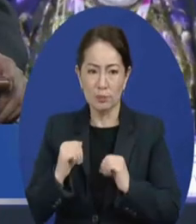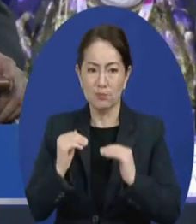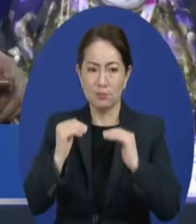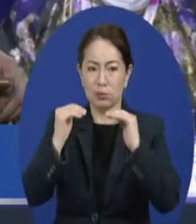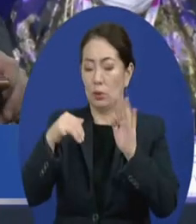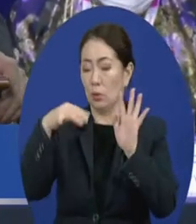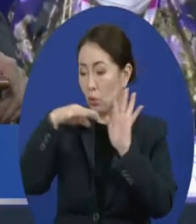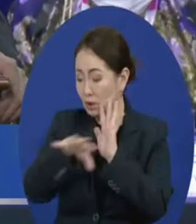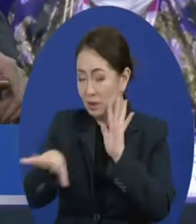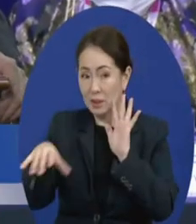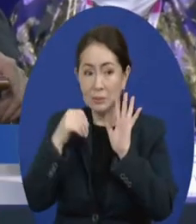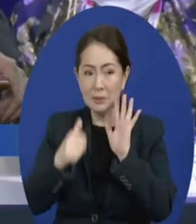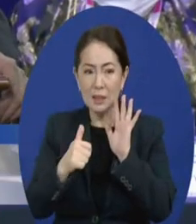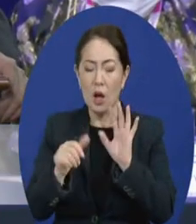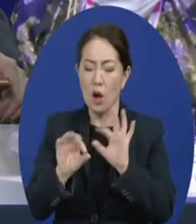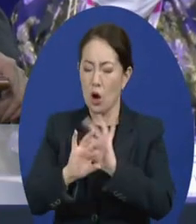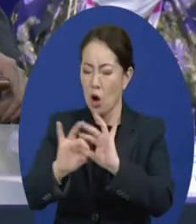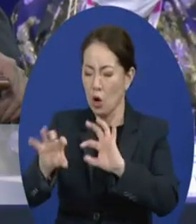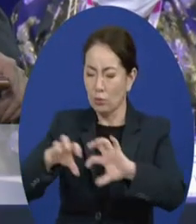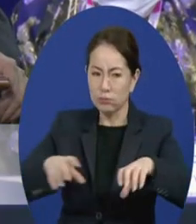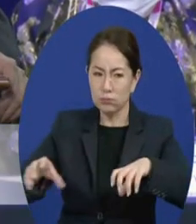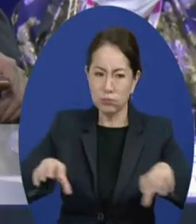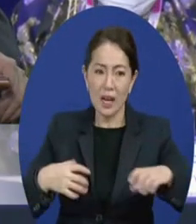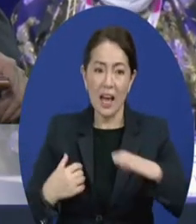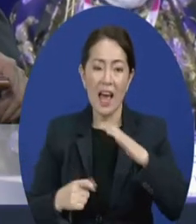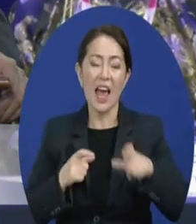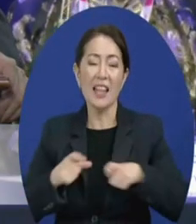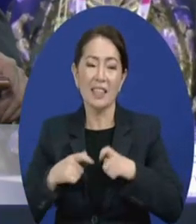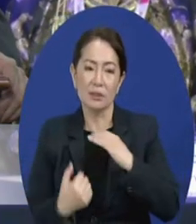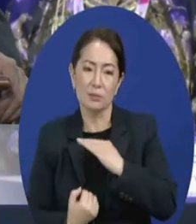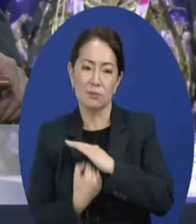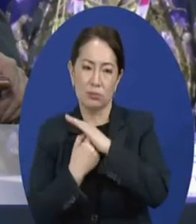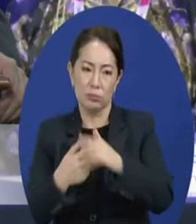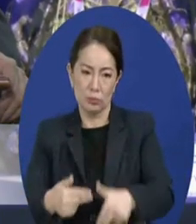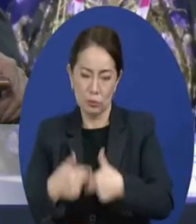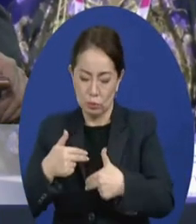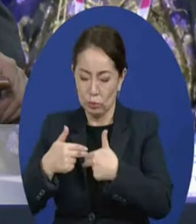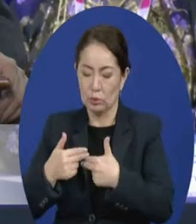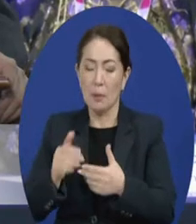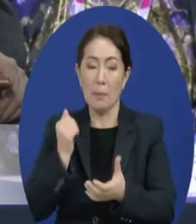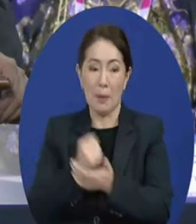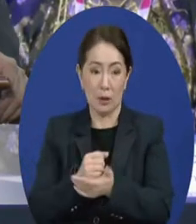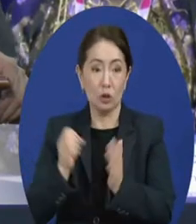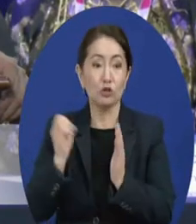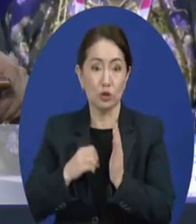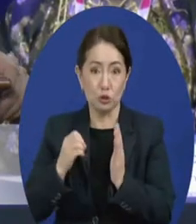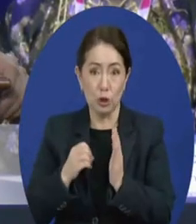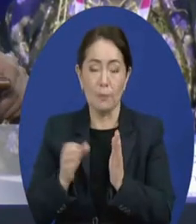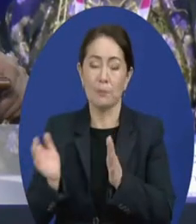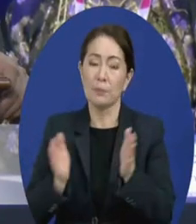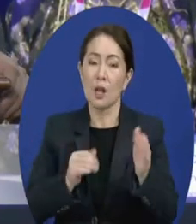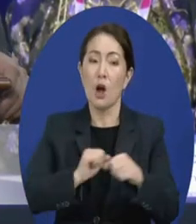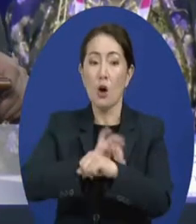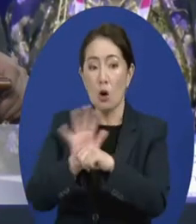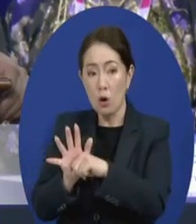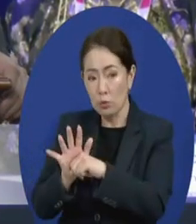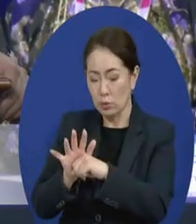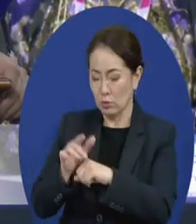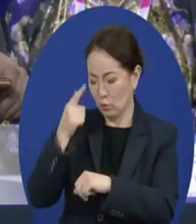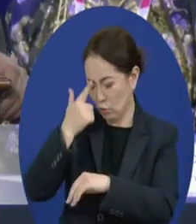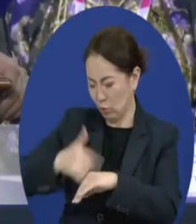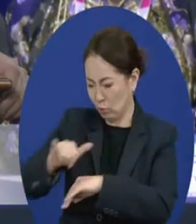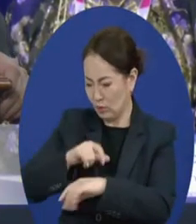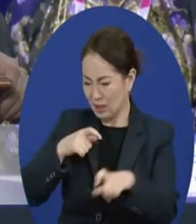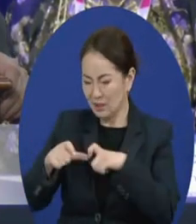өсөлт нь хүртээмжтэй, олон тулгуурт эдийн засгийн бүтцээр баталгаажих учиртай юм аа. Цар тахал Монгол улсын эдийн